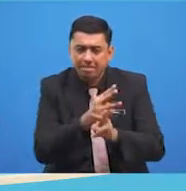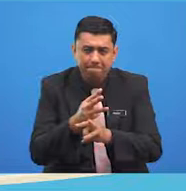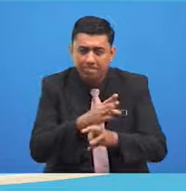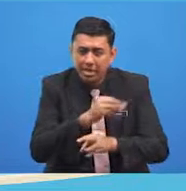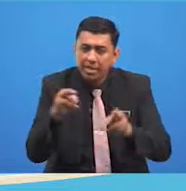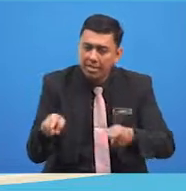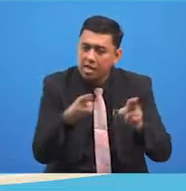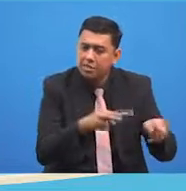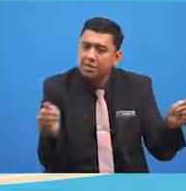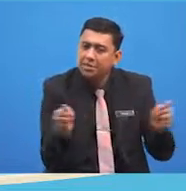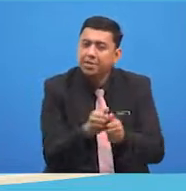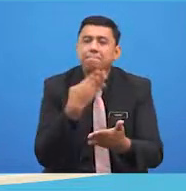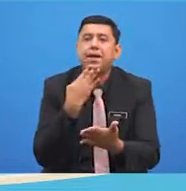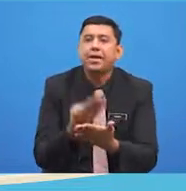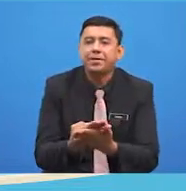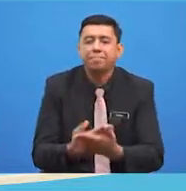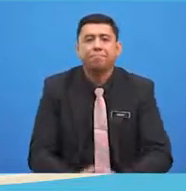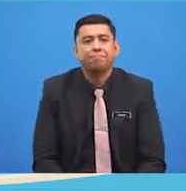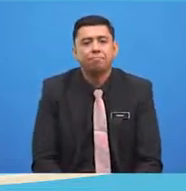dan dirancang dengan baik.